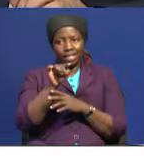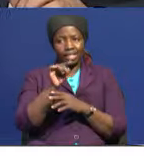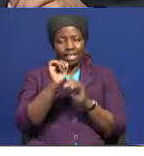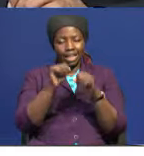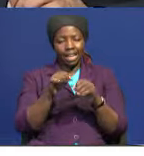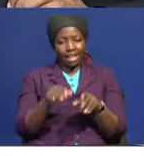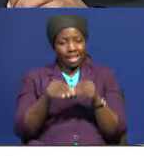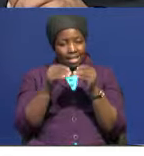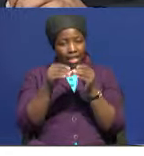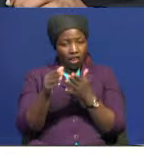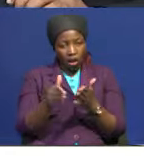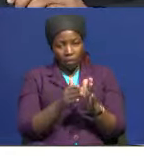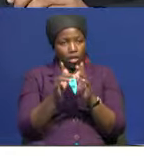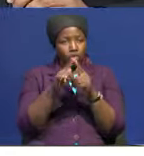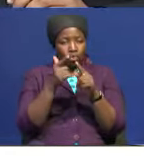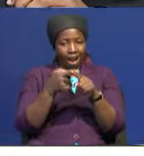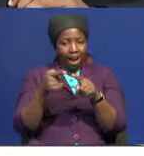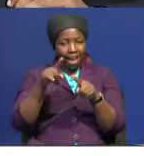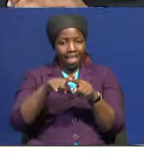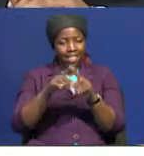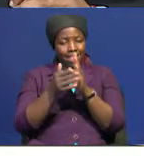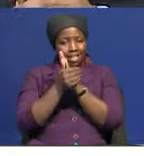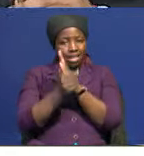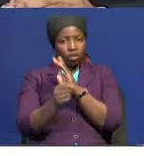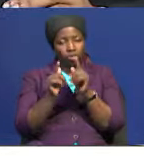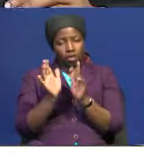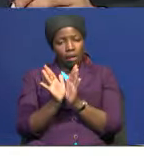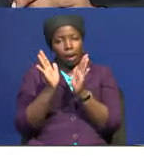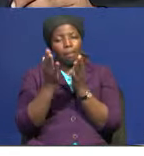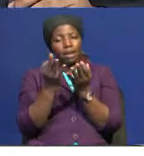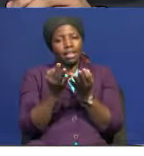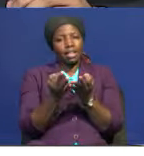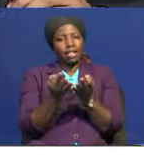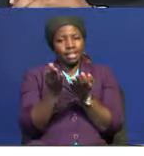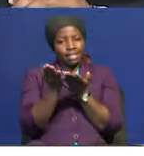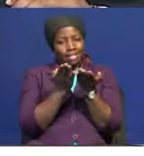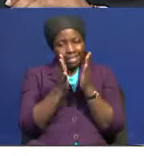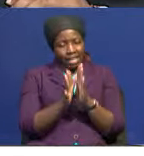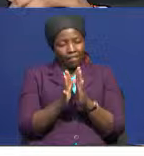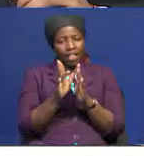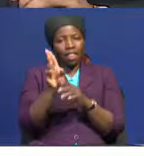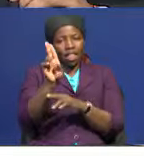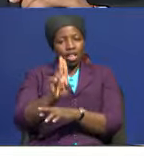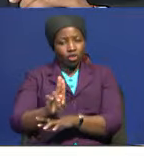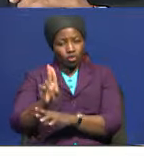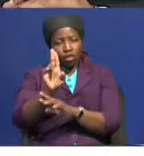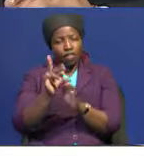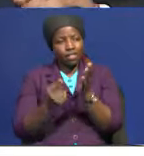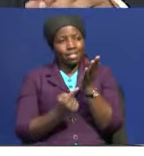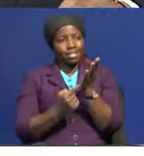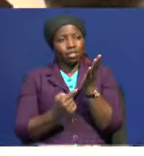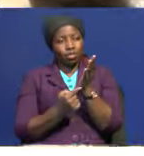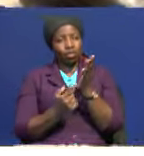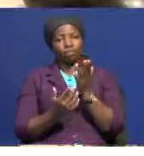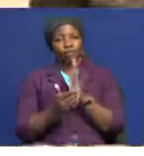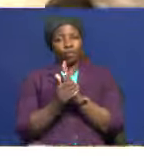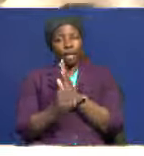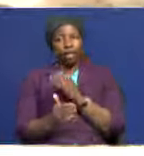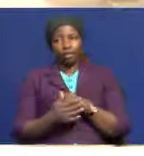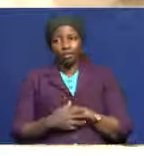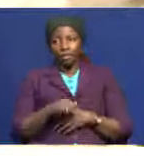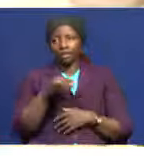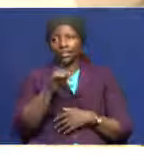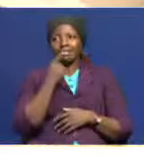ujuzi watumishi wa umma wa matumizi mwafaka ya teknolojia ya dijitali. Aidha mtazamaji, Muchiri alisema haya wakati